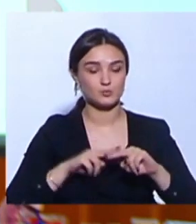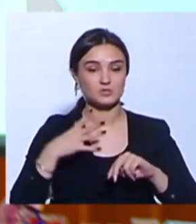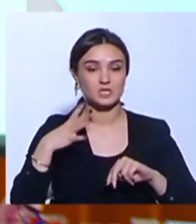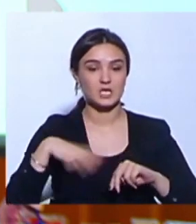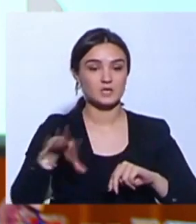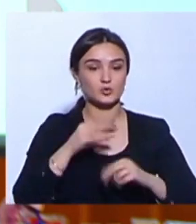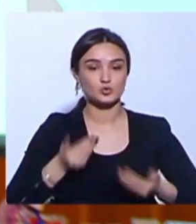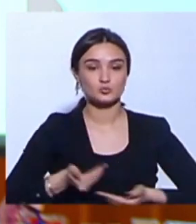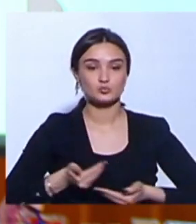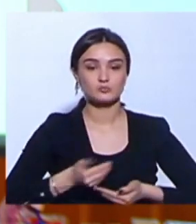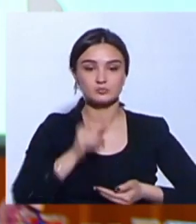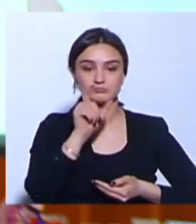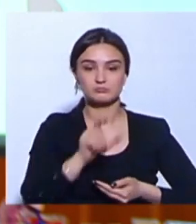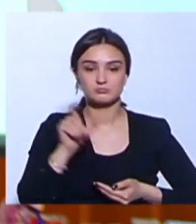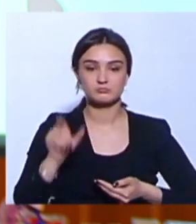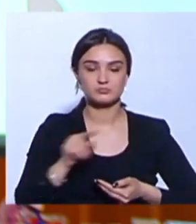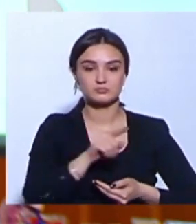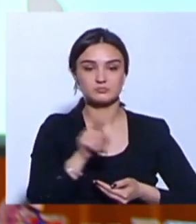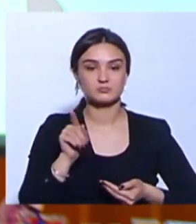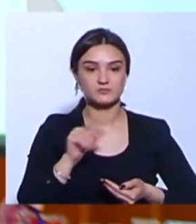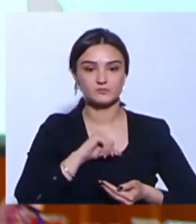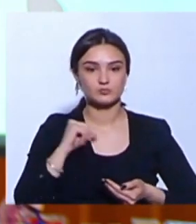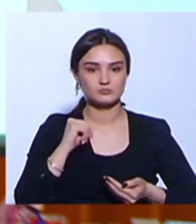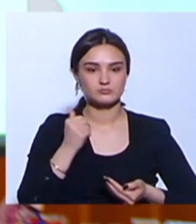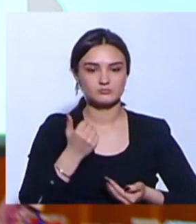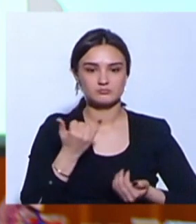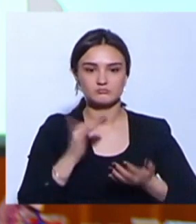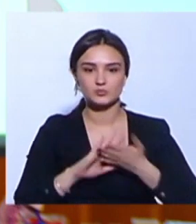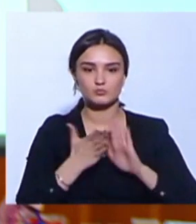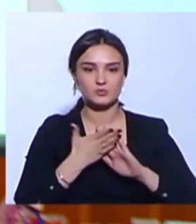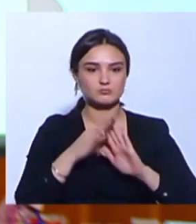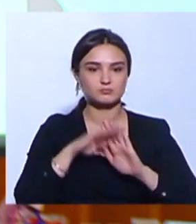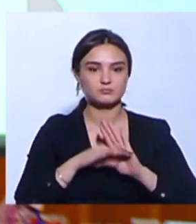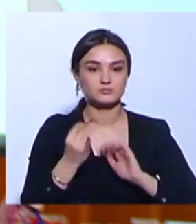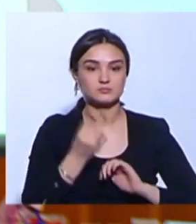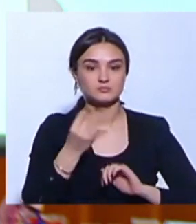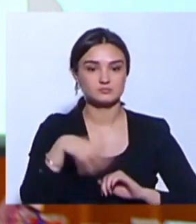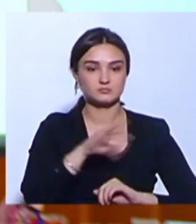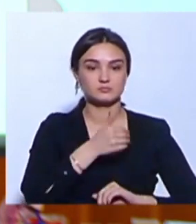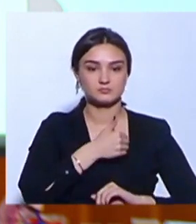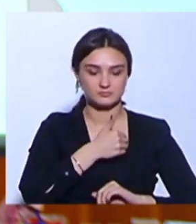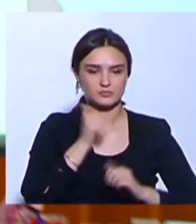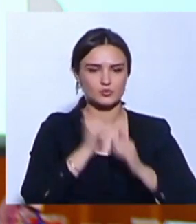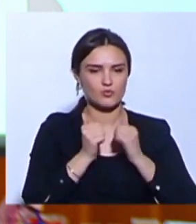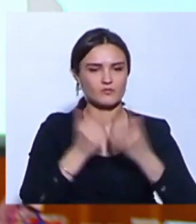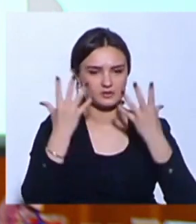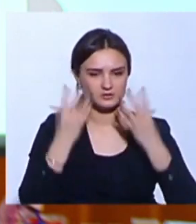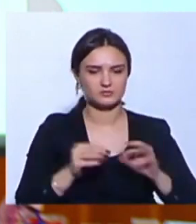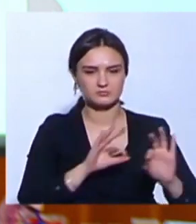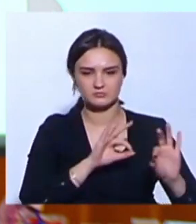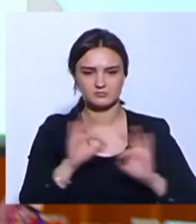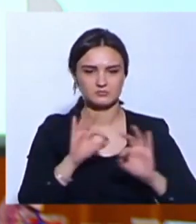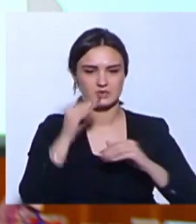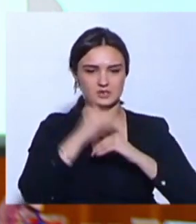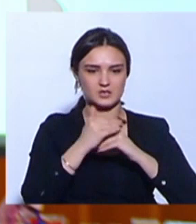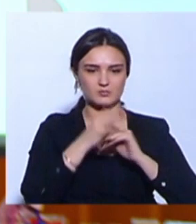საქართველოში მცხოვრები თითოეული ადამიანის ინტერესიდან გამომდინარე, შექმნილი ვითარების გათვალისწინებით, ჩვენ ყოველდღიურად საღამოს